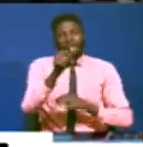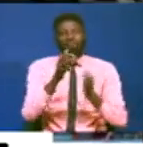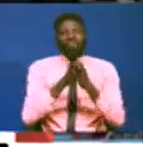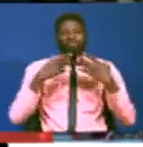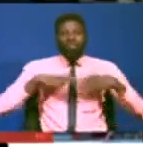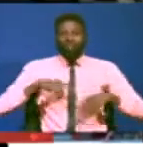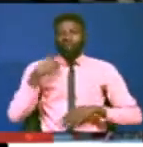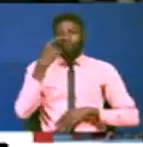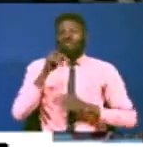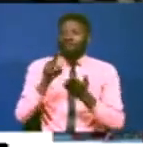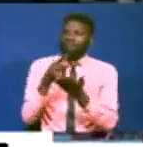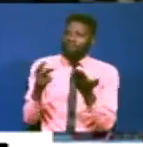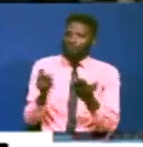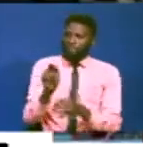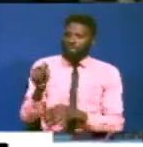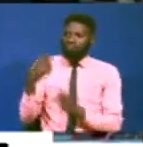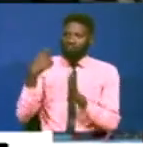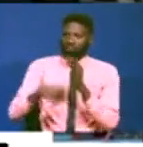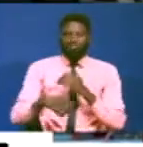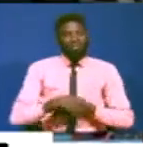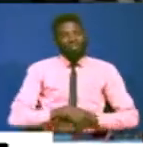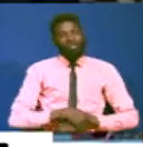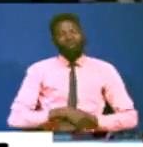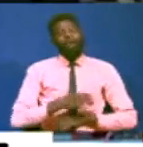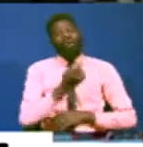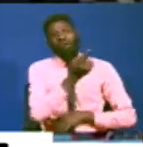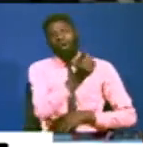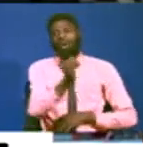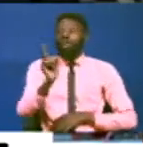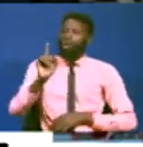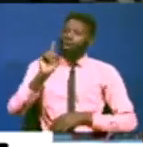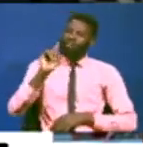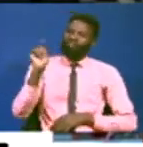nafasi ya kulipa bila ya kushurutishwa, bila ya